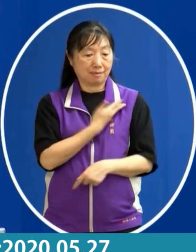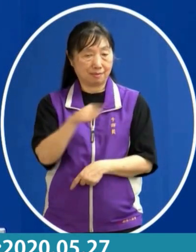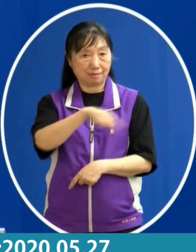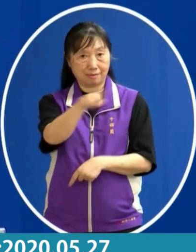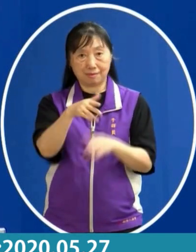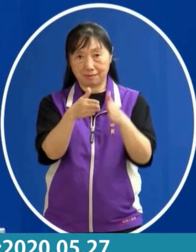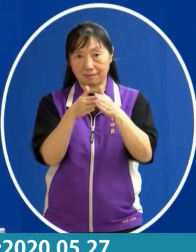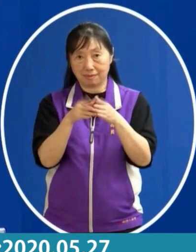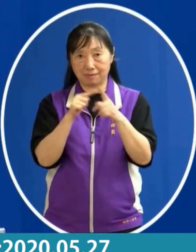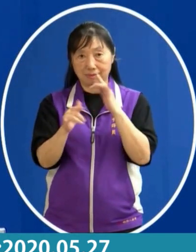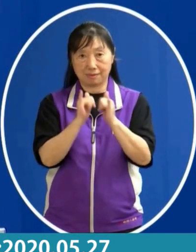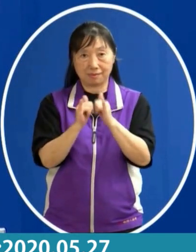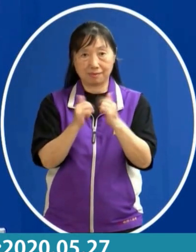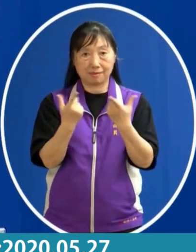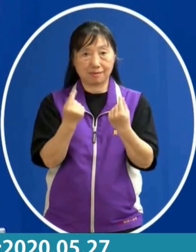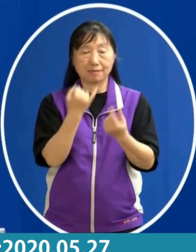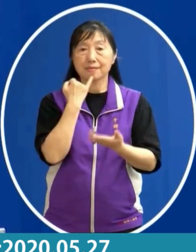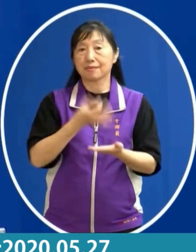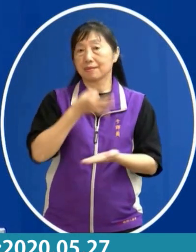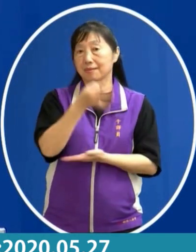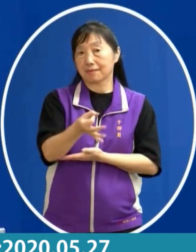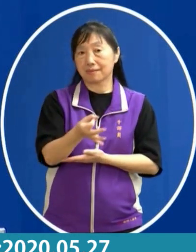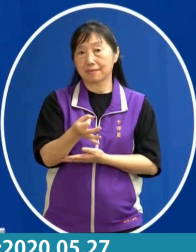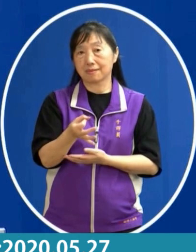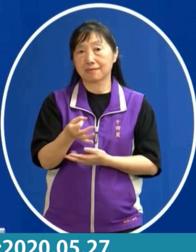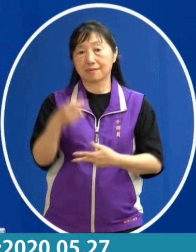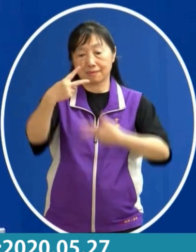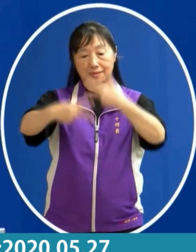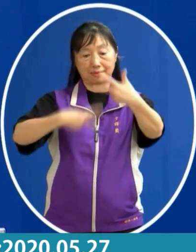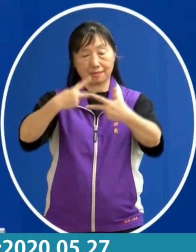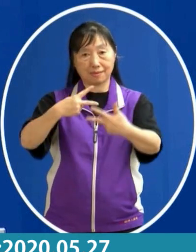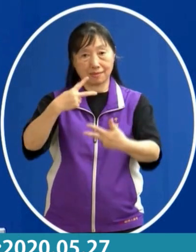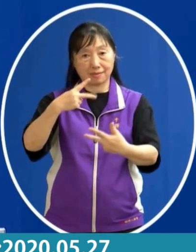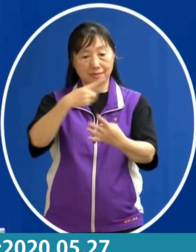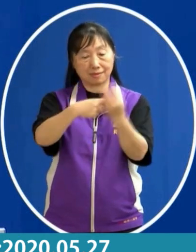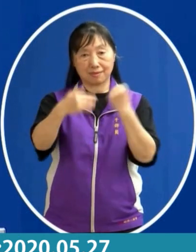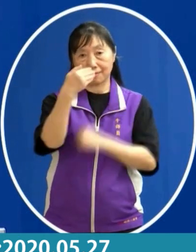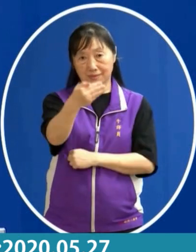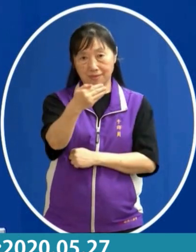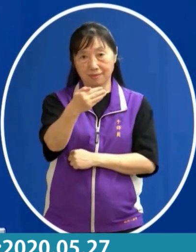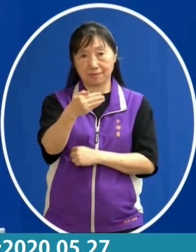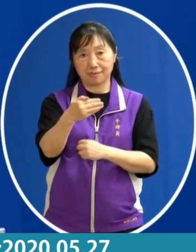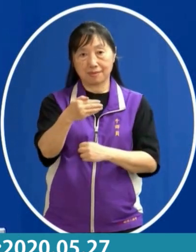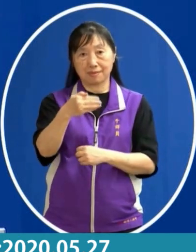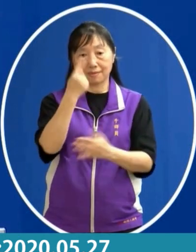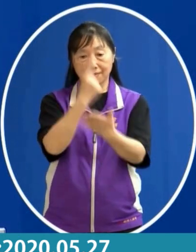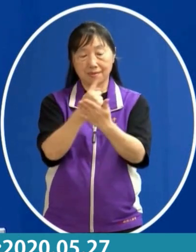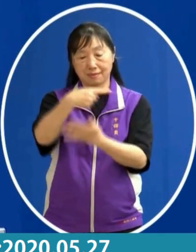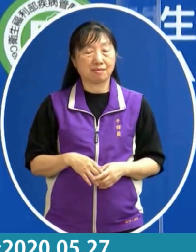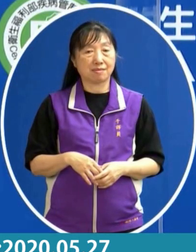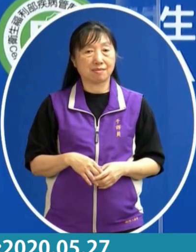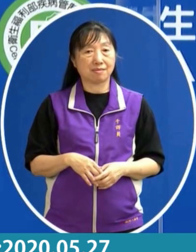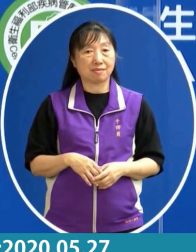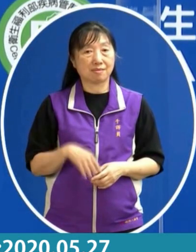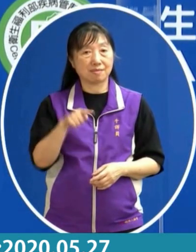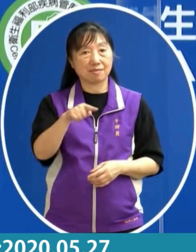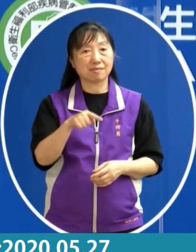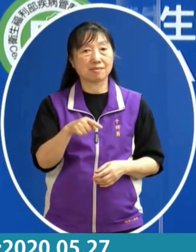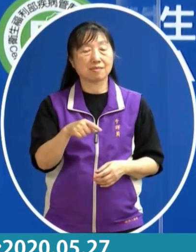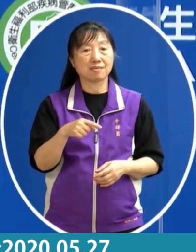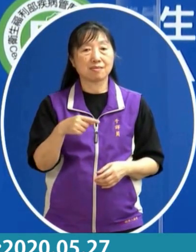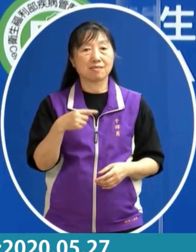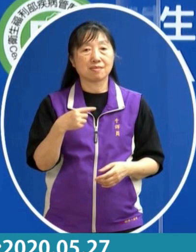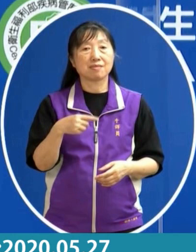众一样可以买到14天9片。一片5块钱的口罩， 好，等于